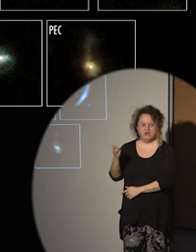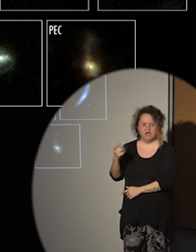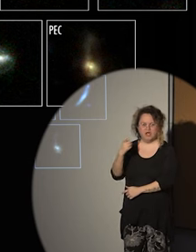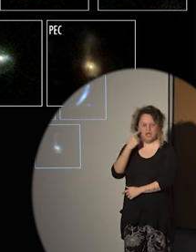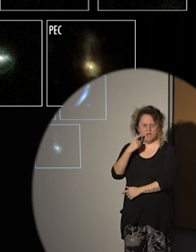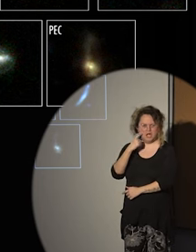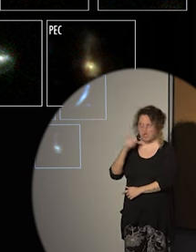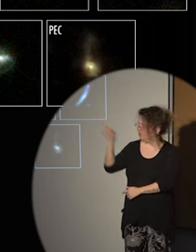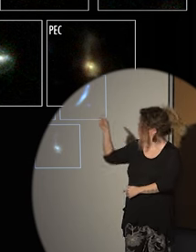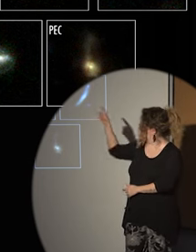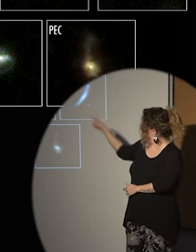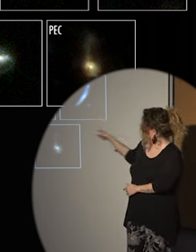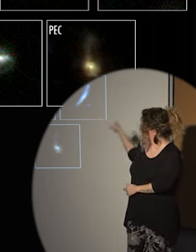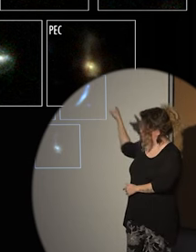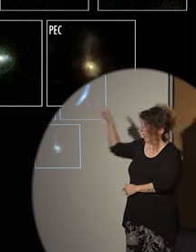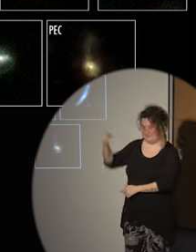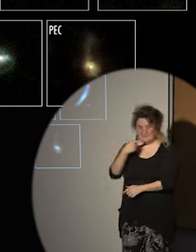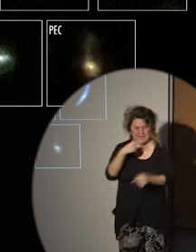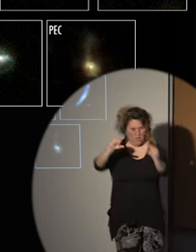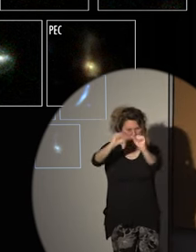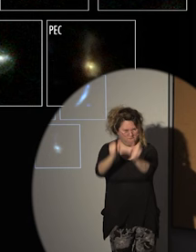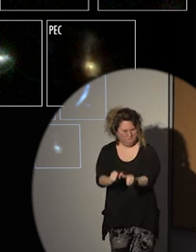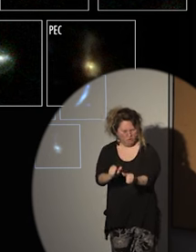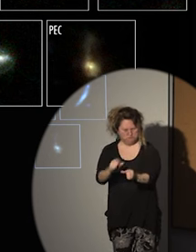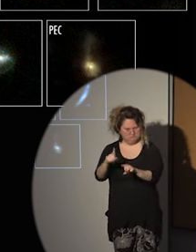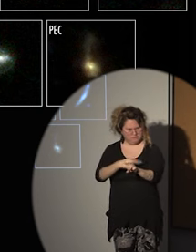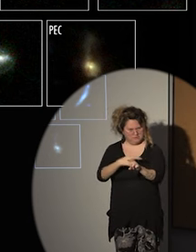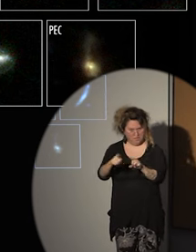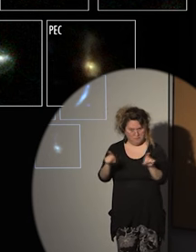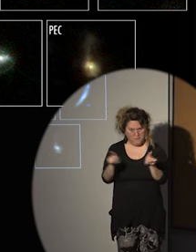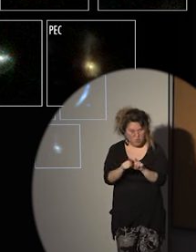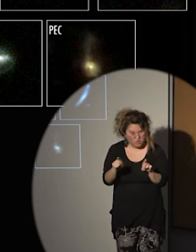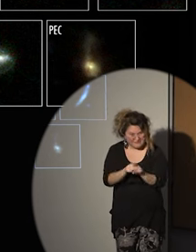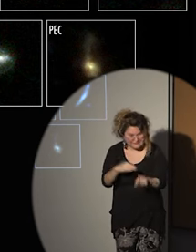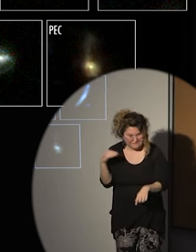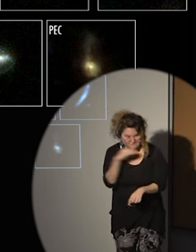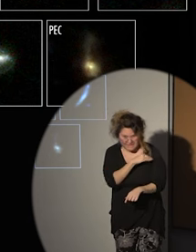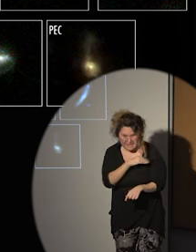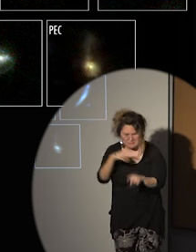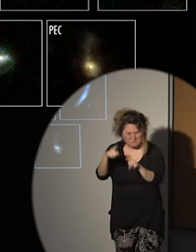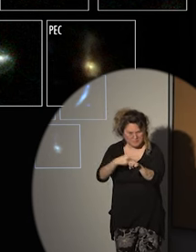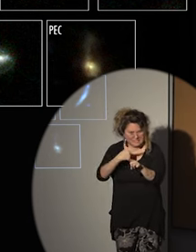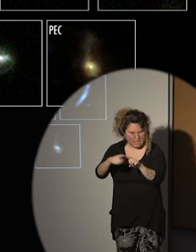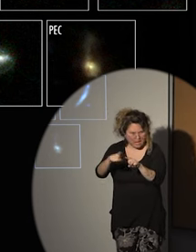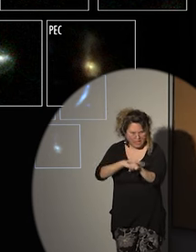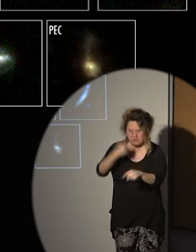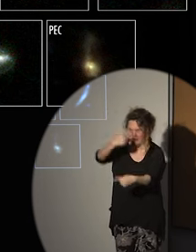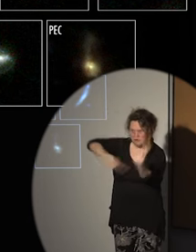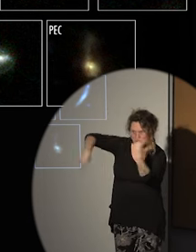anormaux du point de vue de leur morphologie, mais aussi du point de vue de leur vitesse, de leur, ce qu'on appelle la cinématique.